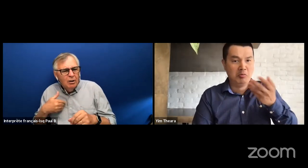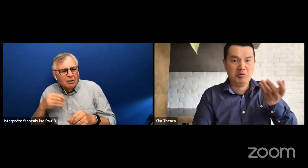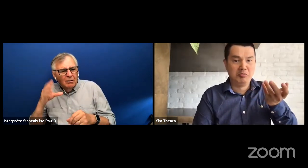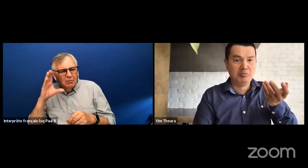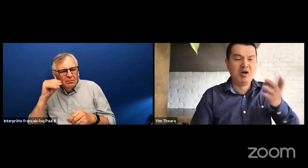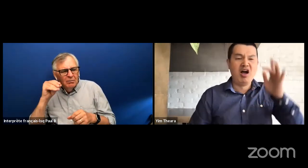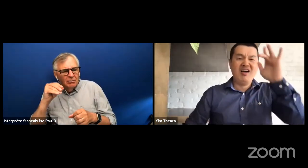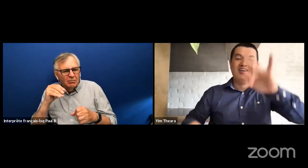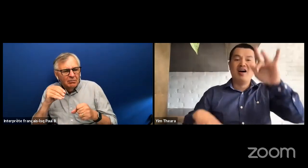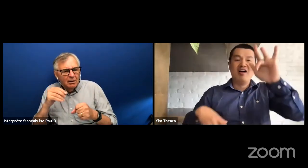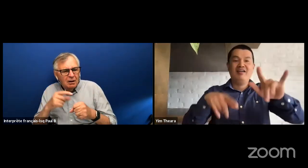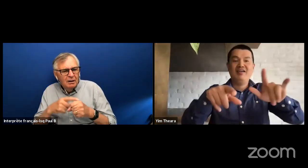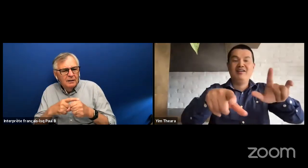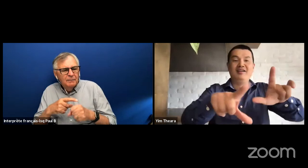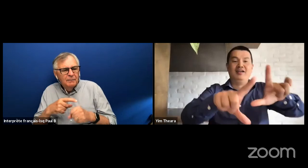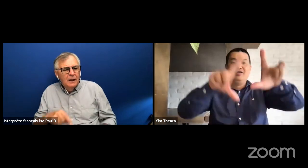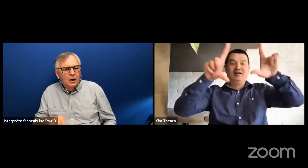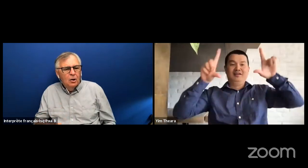peut-être... Non?